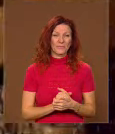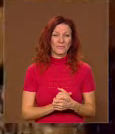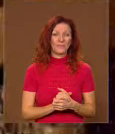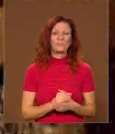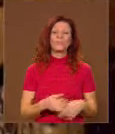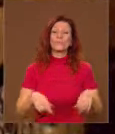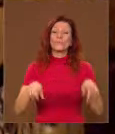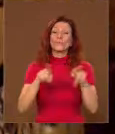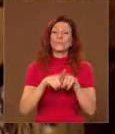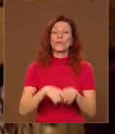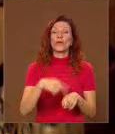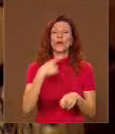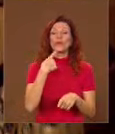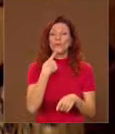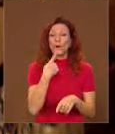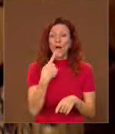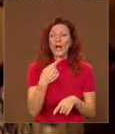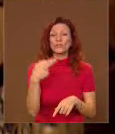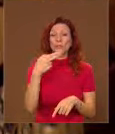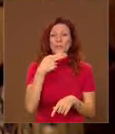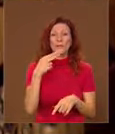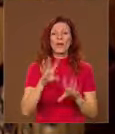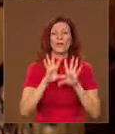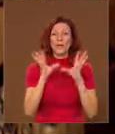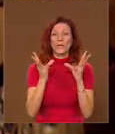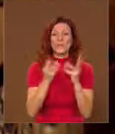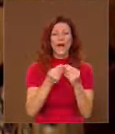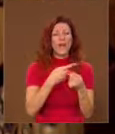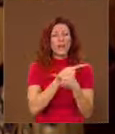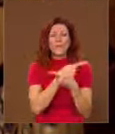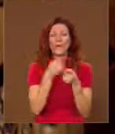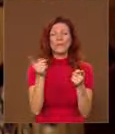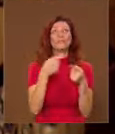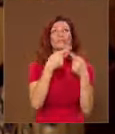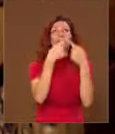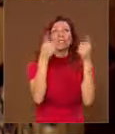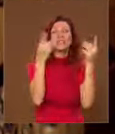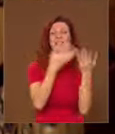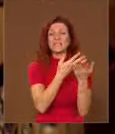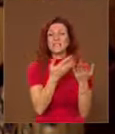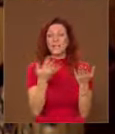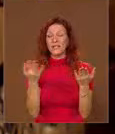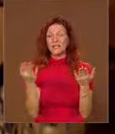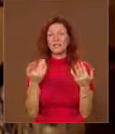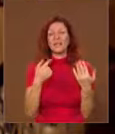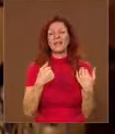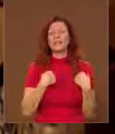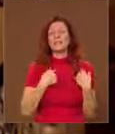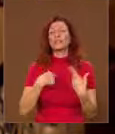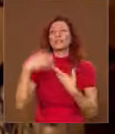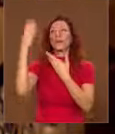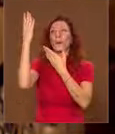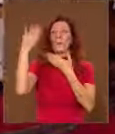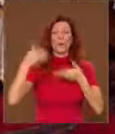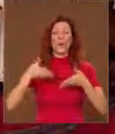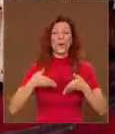Като поменем заедно с всички свети, през светата, пречиста, преблагословена, славна владичица